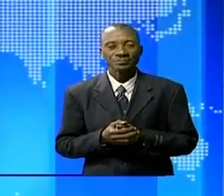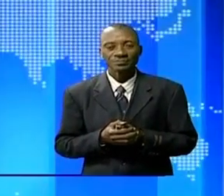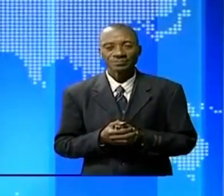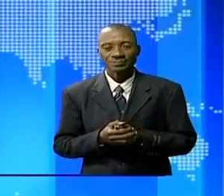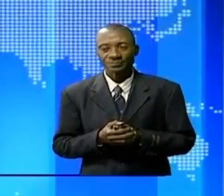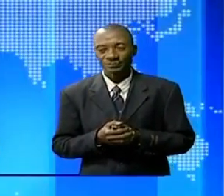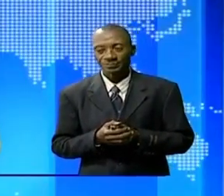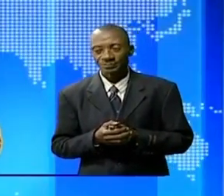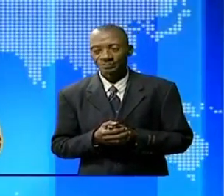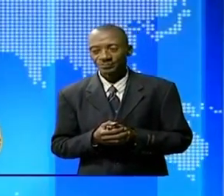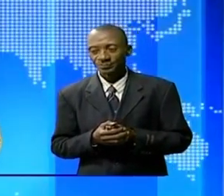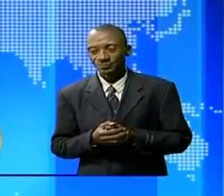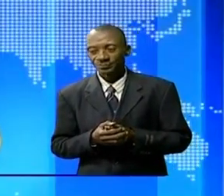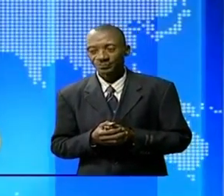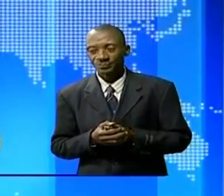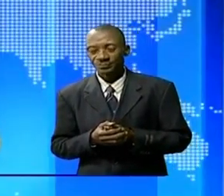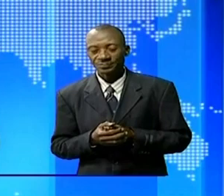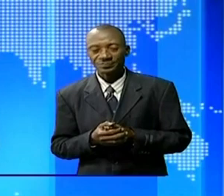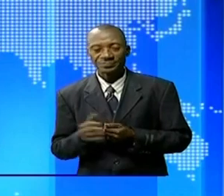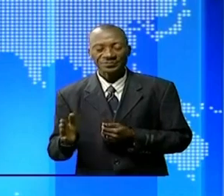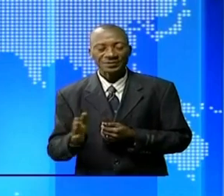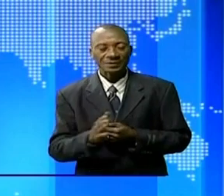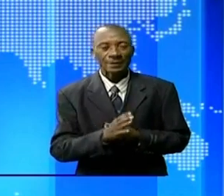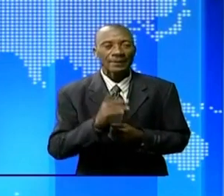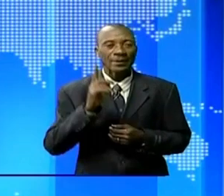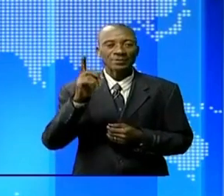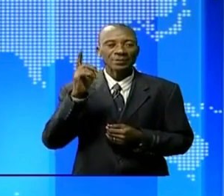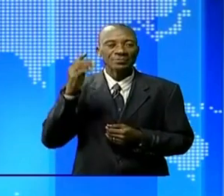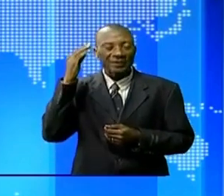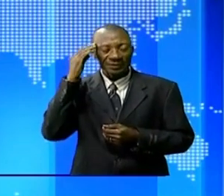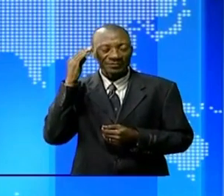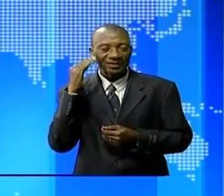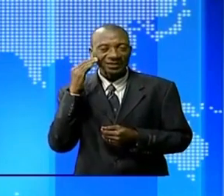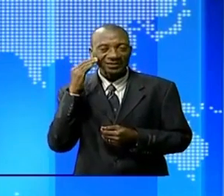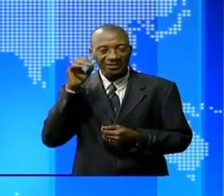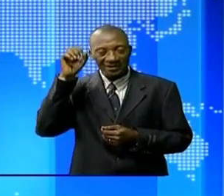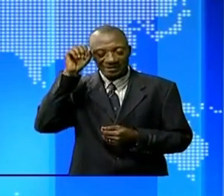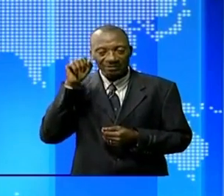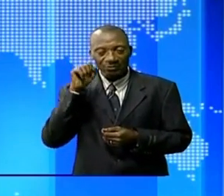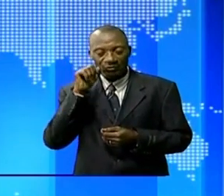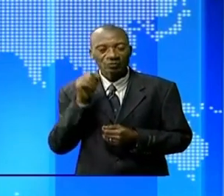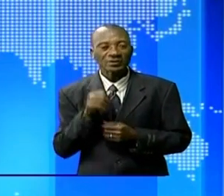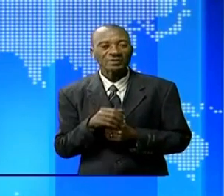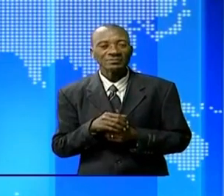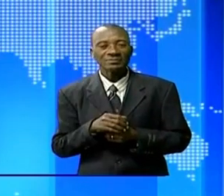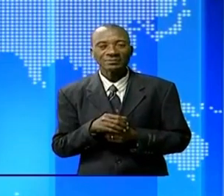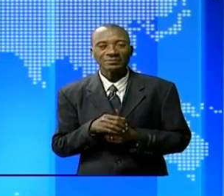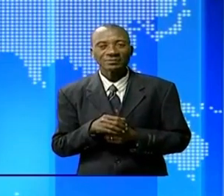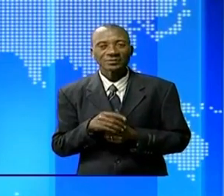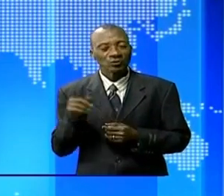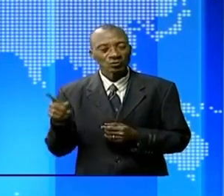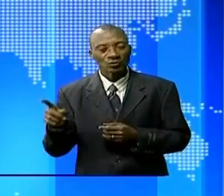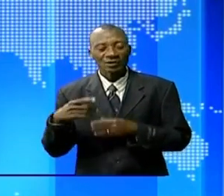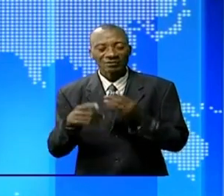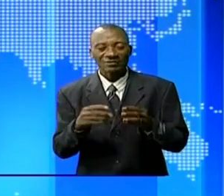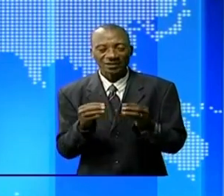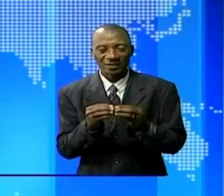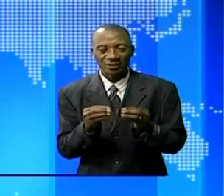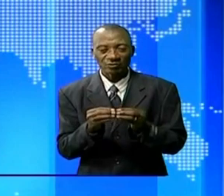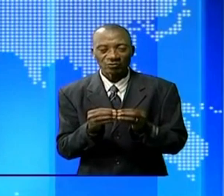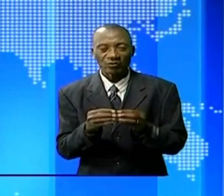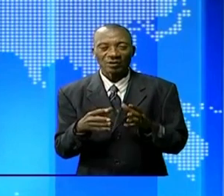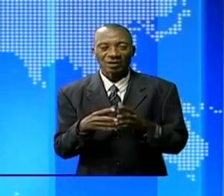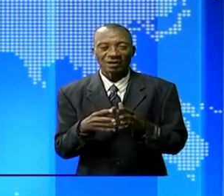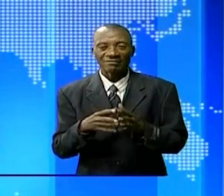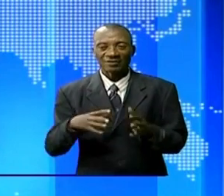et puis le premier ministre jean michel samalut condé a eu une réunion de travail avec le comité de sanction sur